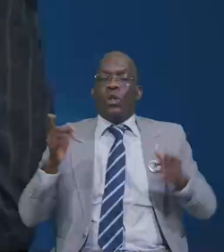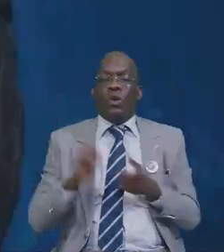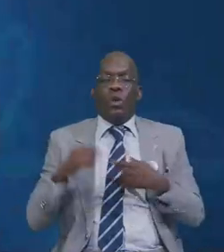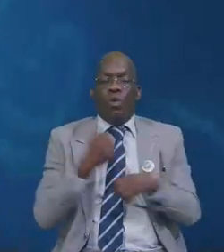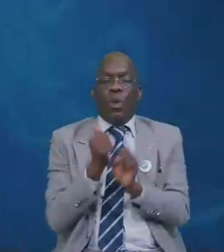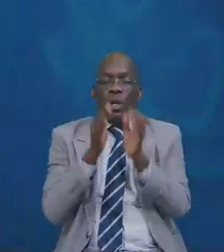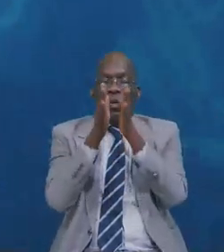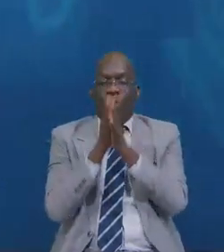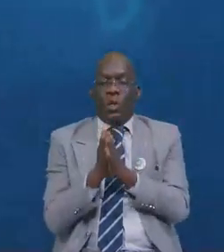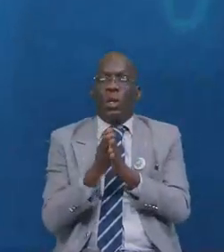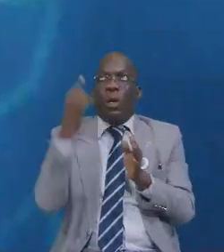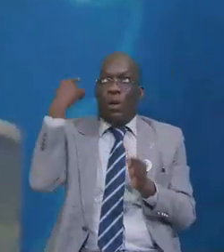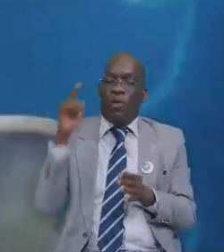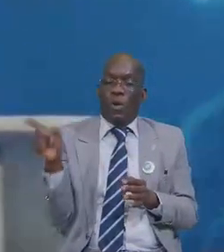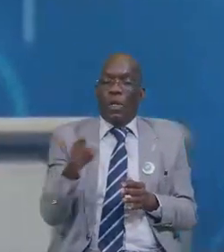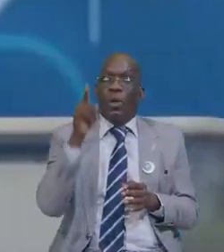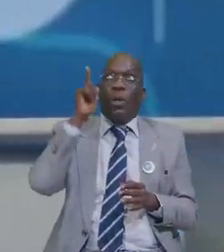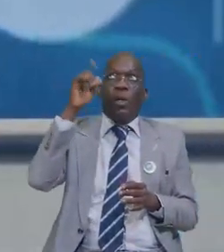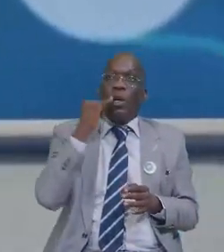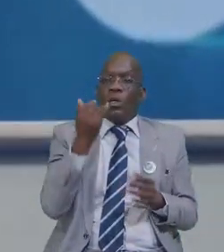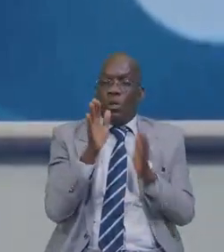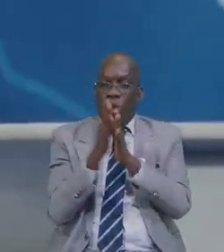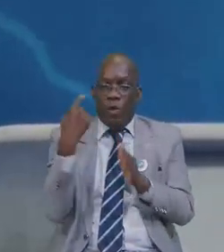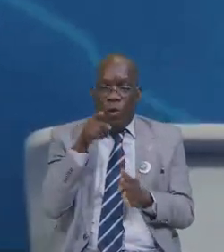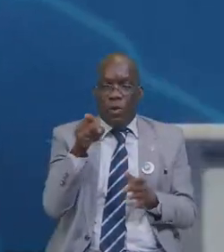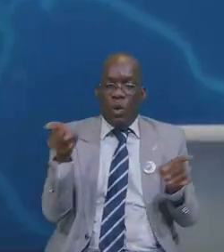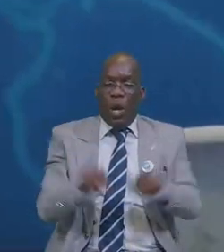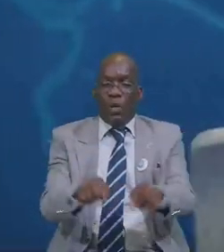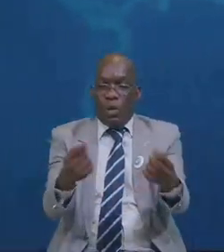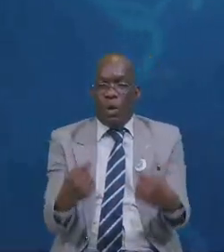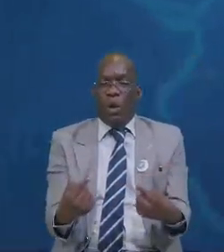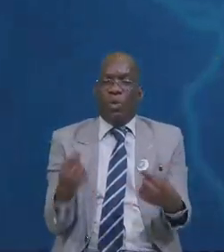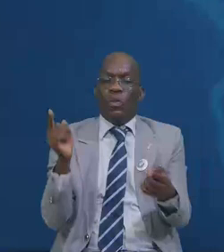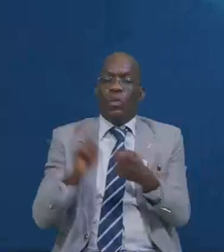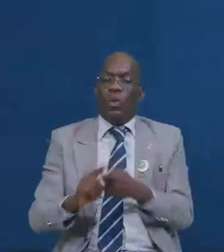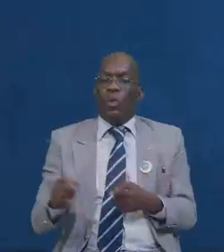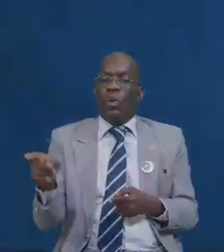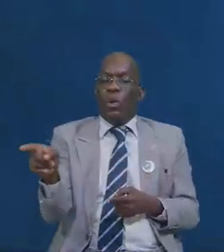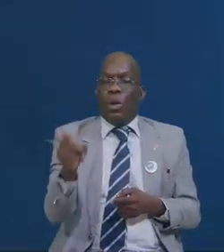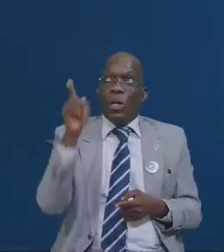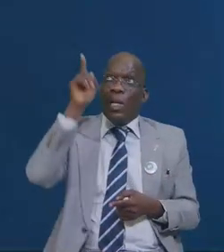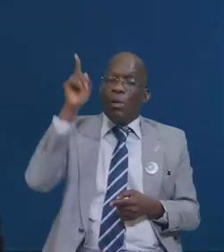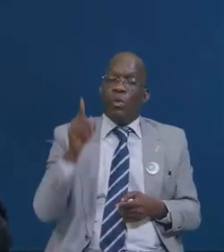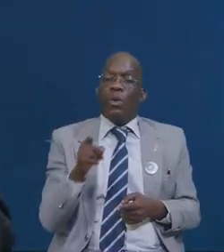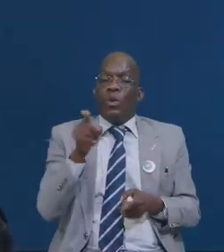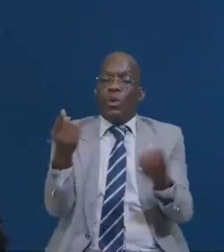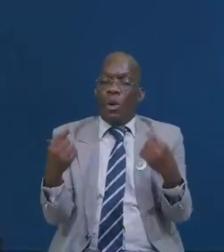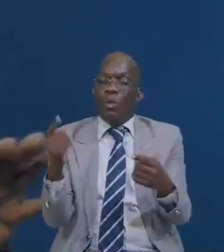faveur, il priera pour toi comme tu viens à lui.